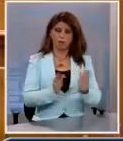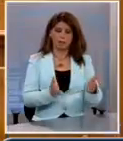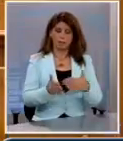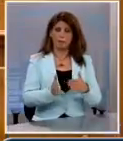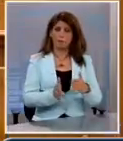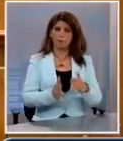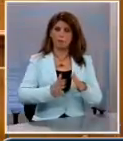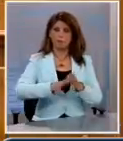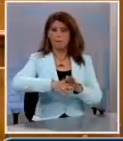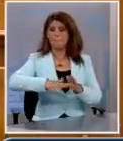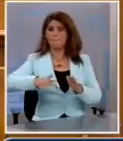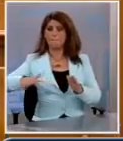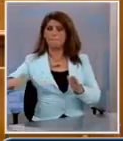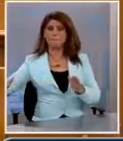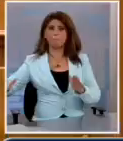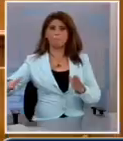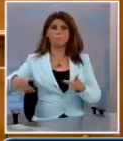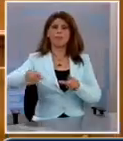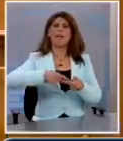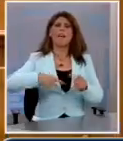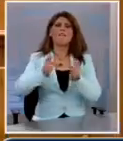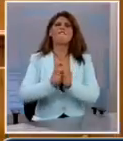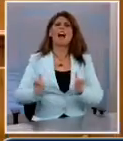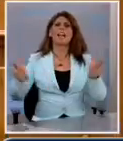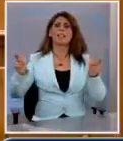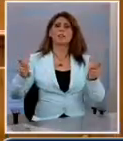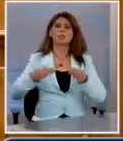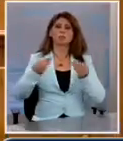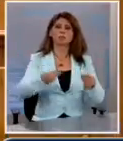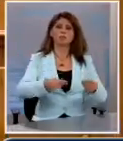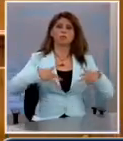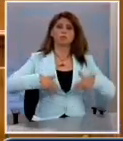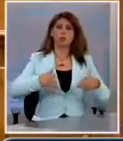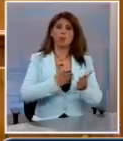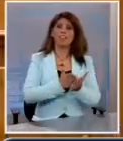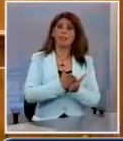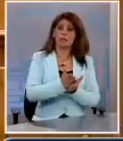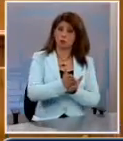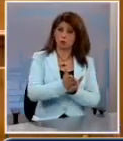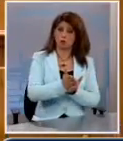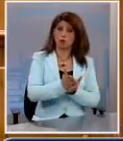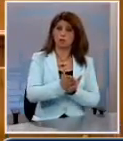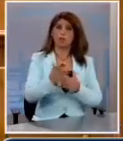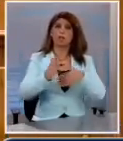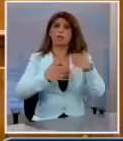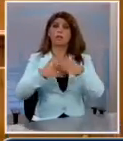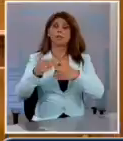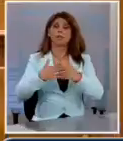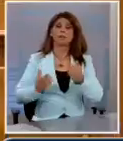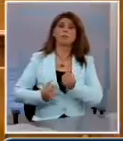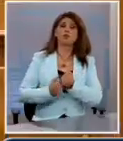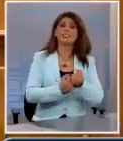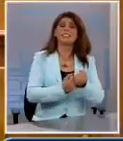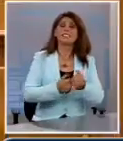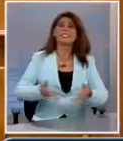του παράκτιου μετόπου στο Φαλιρικό Όρμο παραχωρείται, προσέξτε, στο Υπουργείο Δικαιοσύνης για να κατασκευαστούν υποστηρικτικά